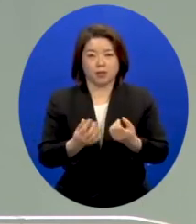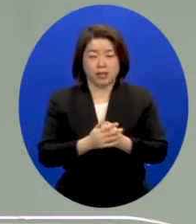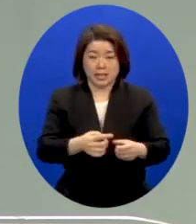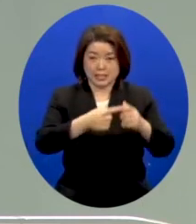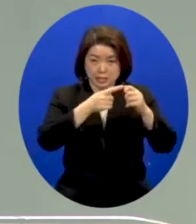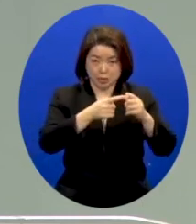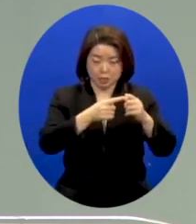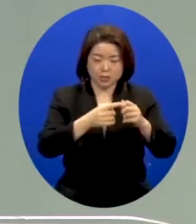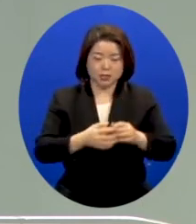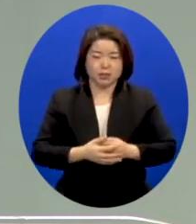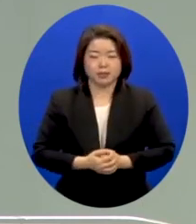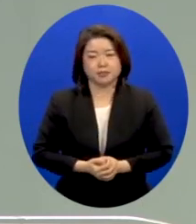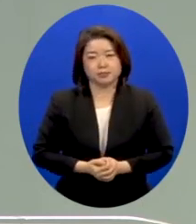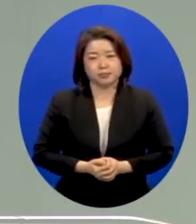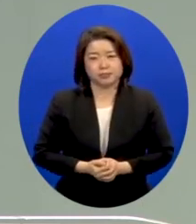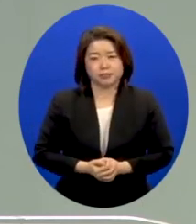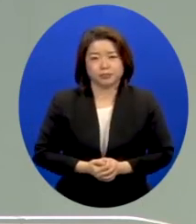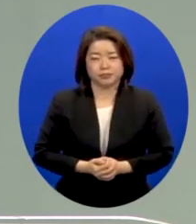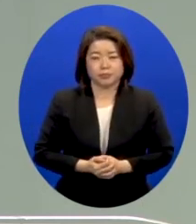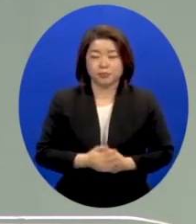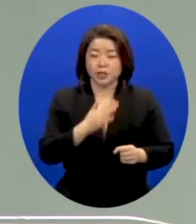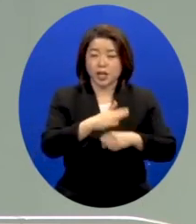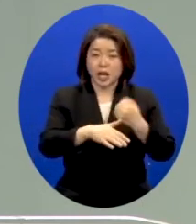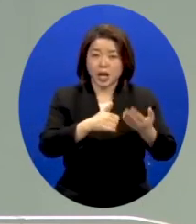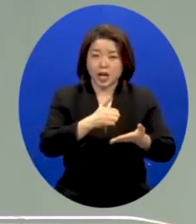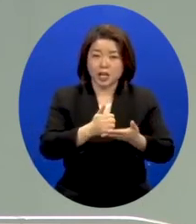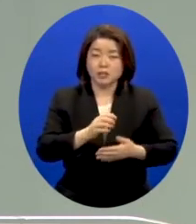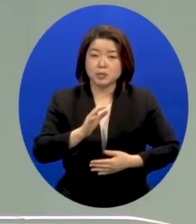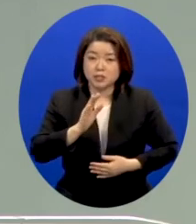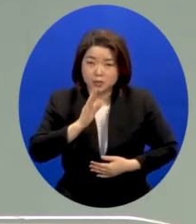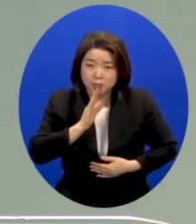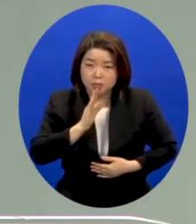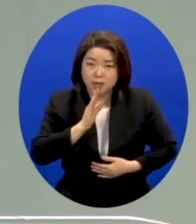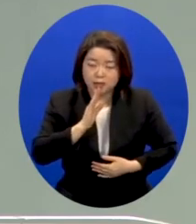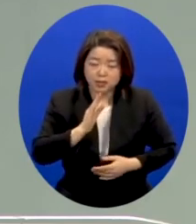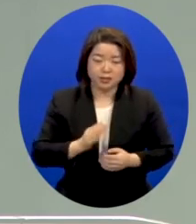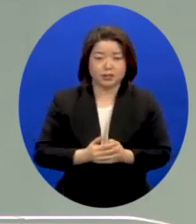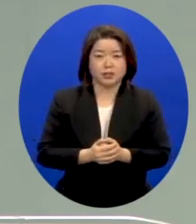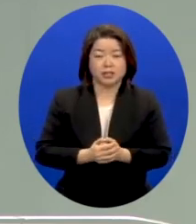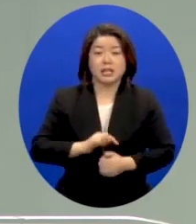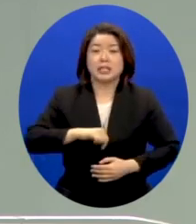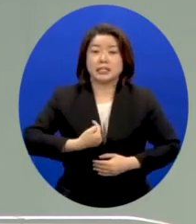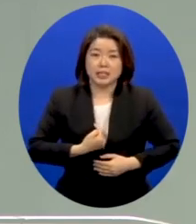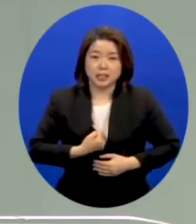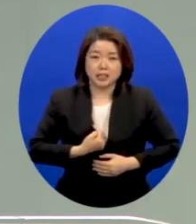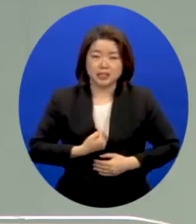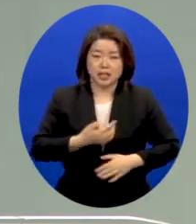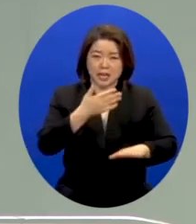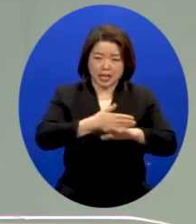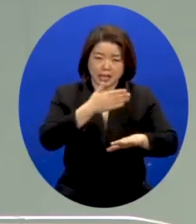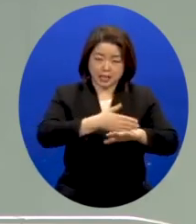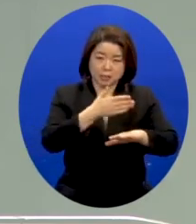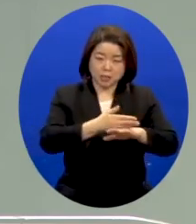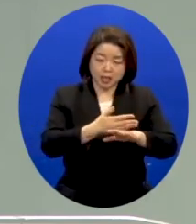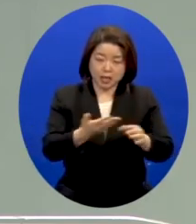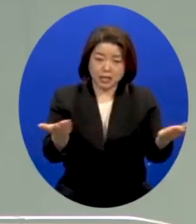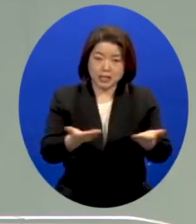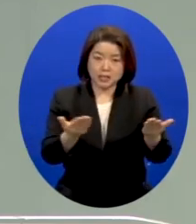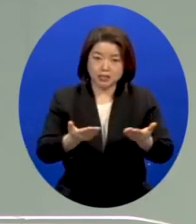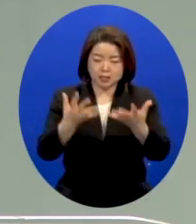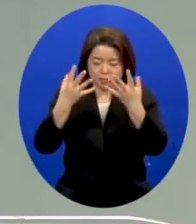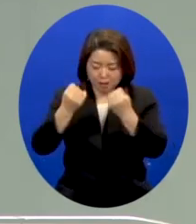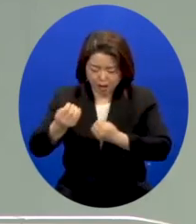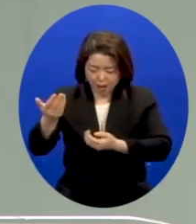첫 번째로 하나님께서 정말 자기에게 감사할 일을 많이 해 주신다는 걸